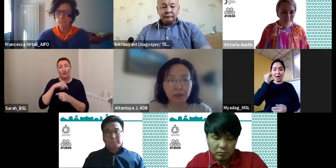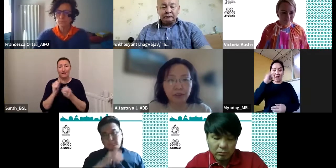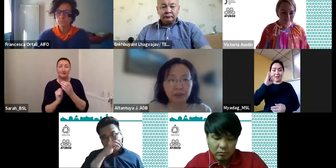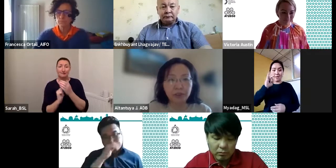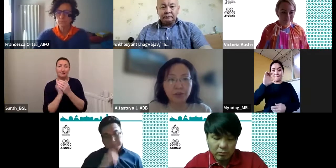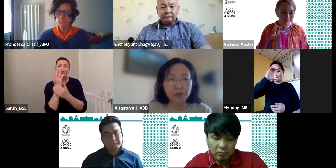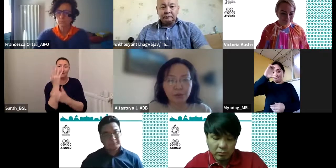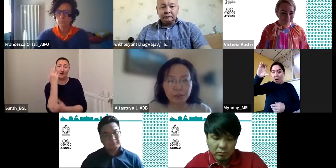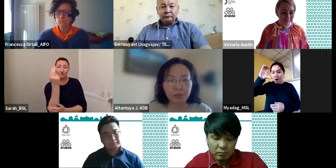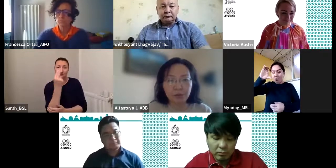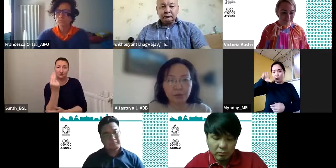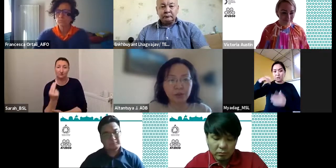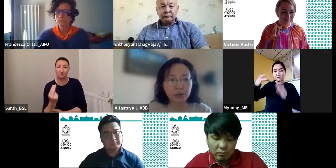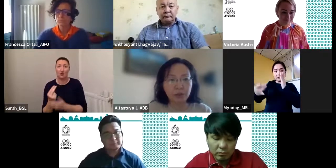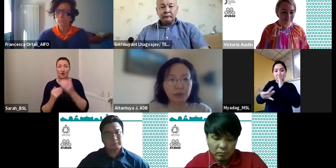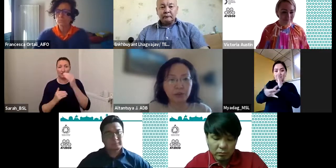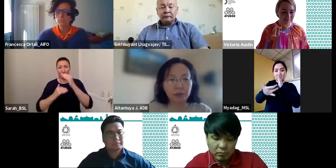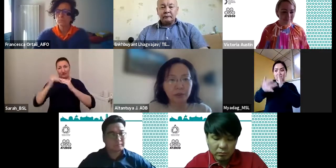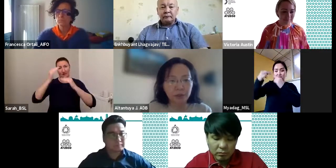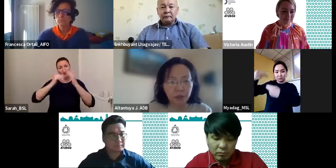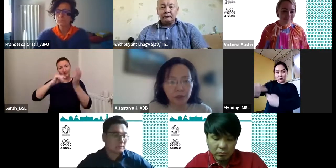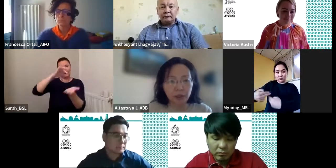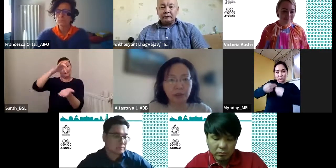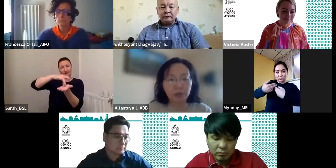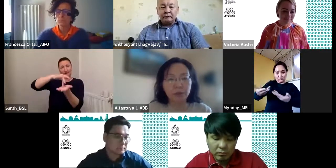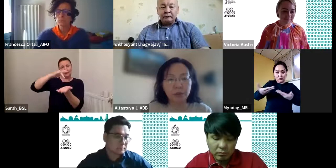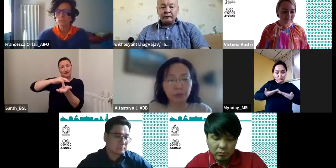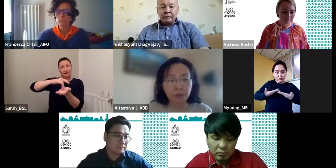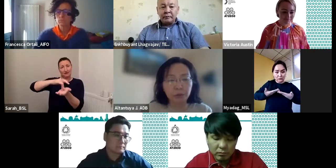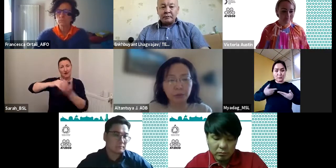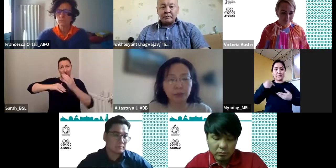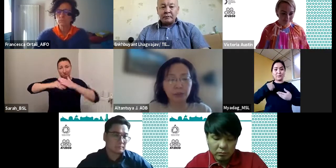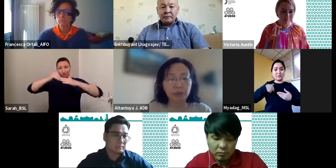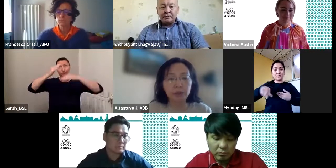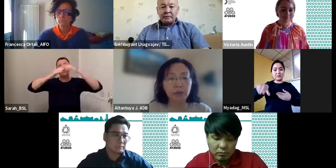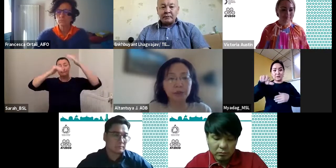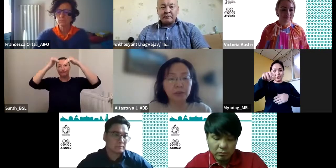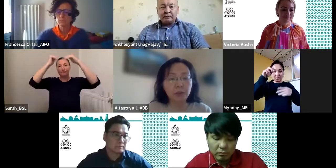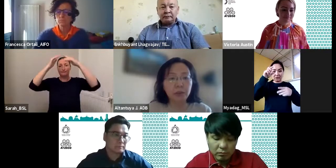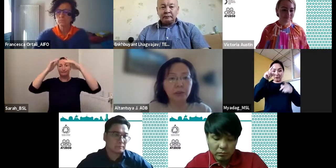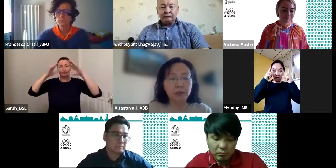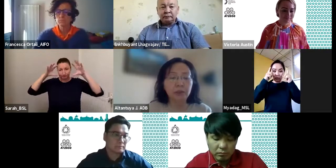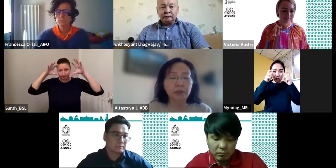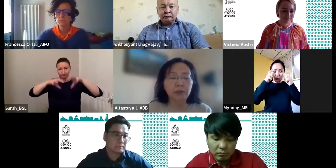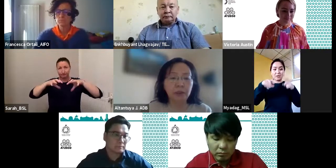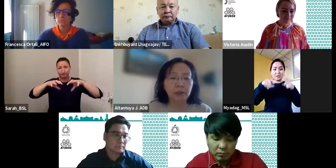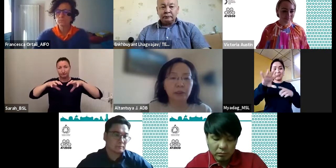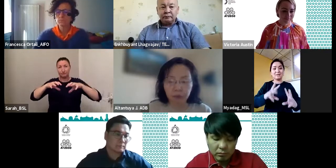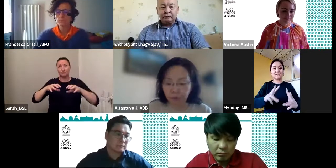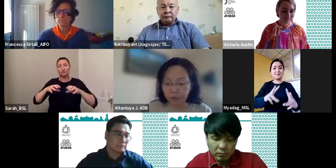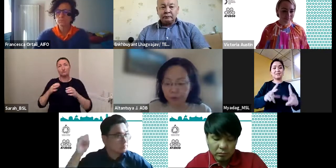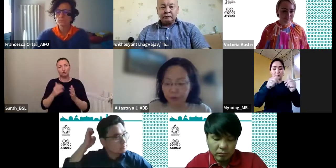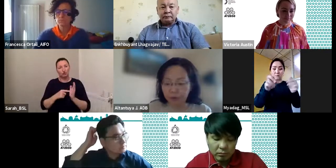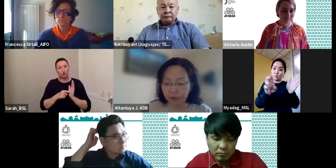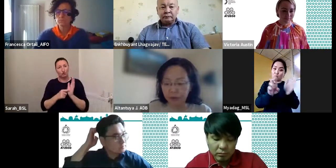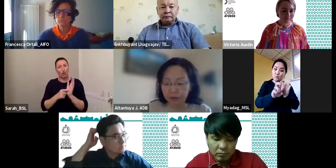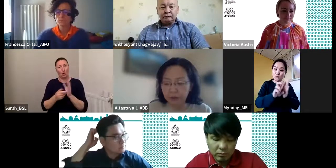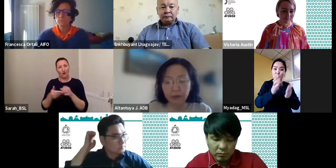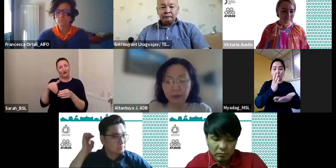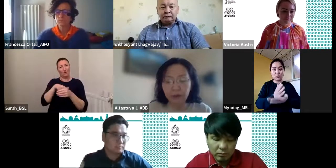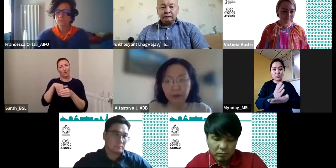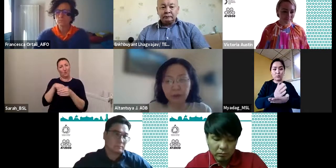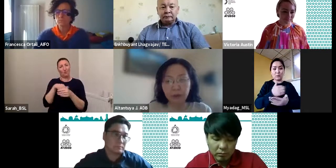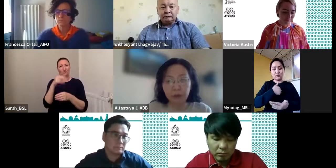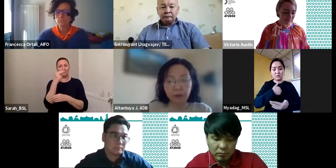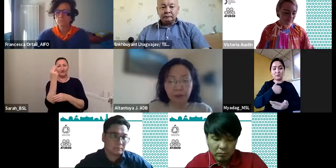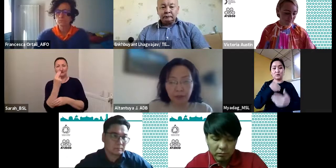одоо техникээр өссөн үзүүлсэн. Бидний зургийг нөхөж хараад болж юм болохгүй нөө сайжруулах талын зөвлөгөөнүүд өгсөн байгаа.